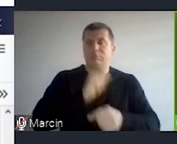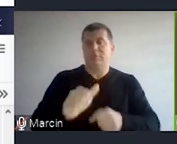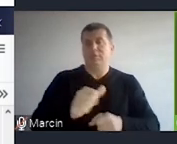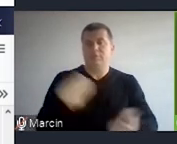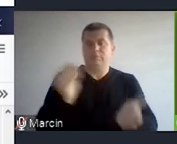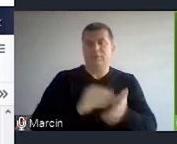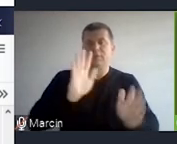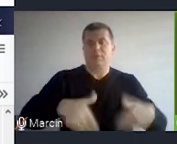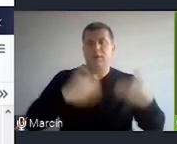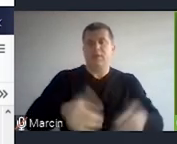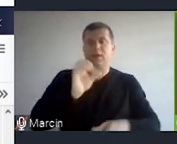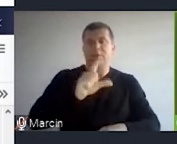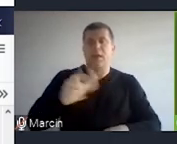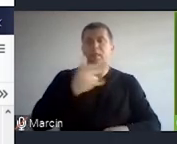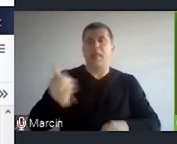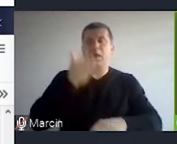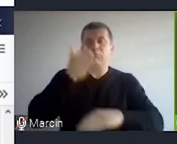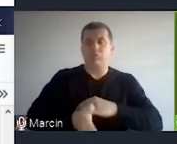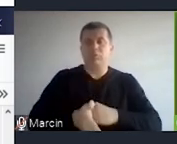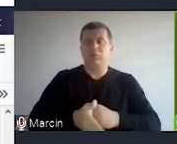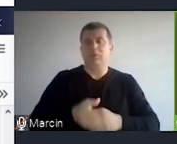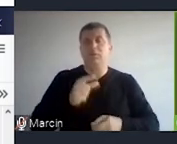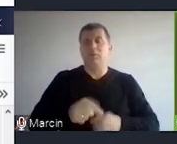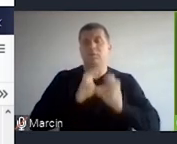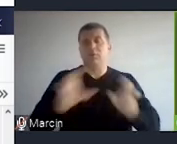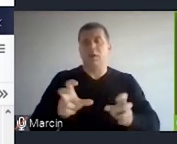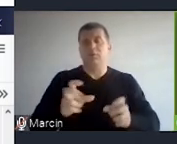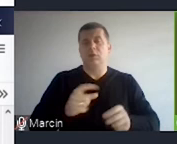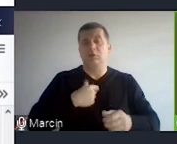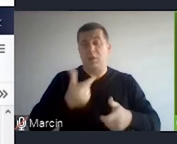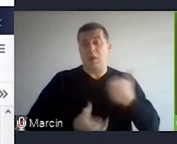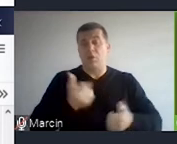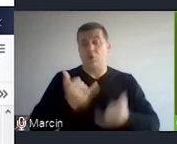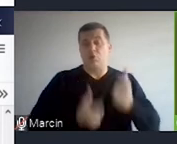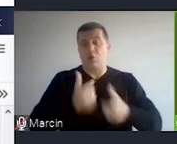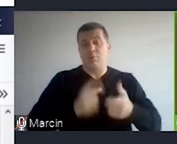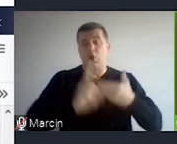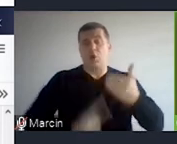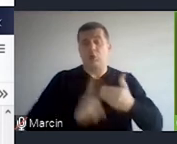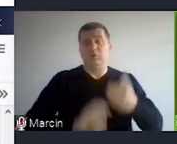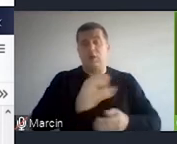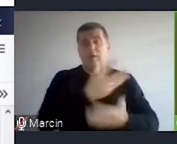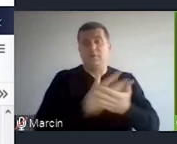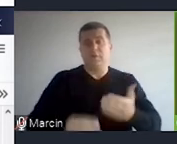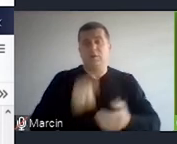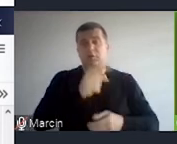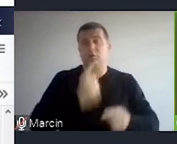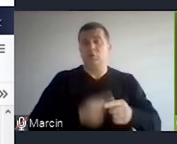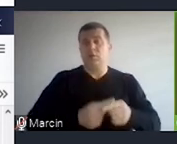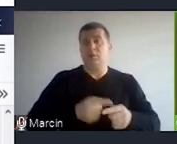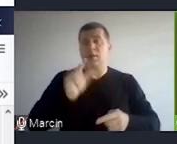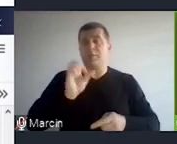do SL-a. Kiedy? Najpóźniej w momencie, kiedy rozliczam wynagrodzenie tego członka personelu w